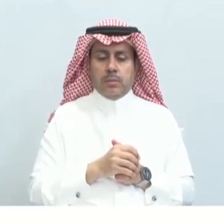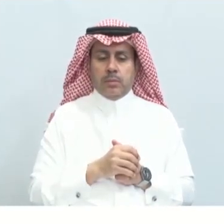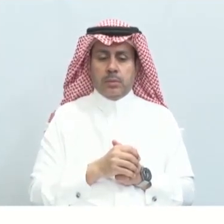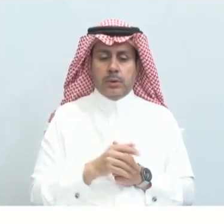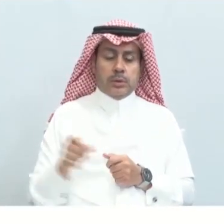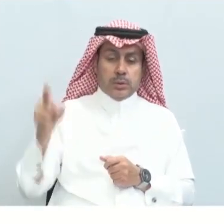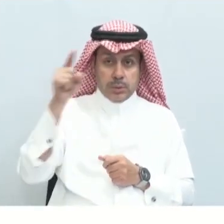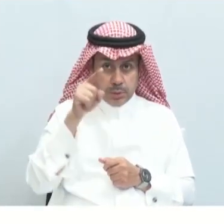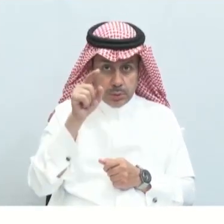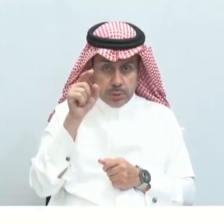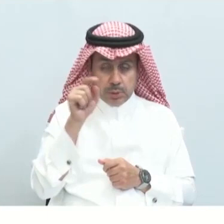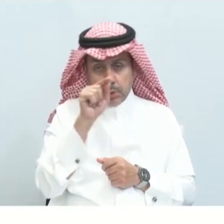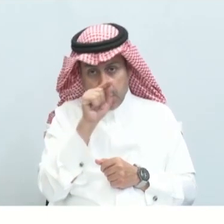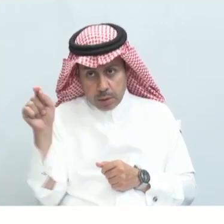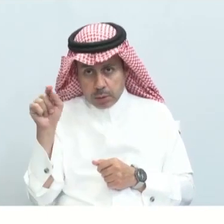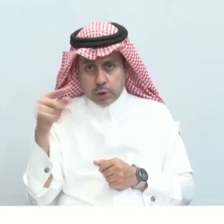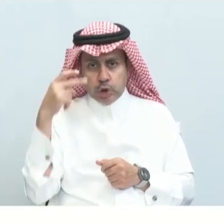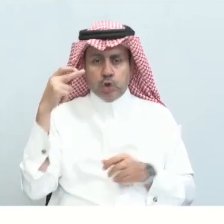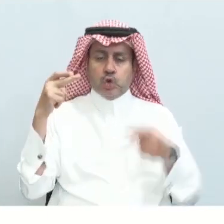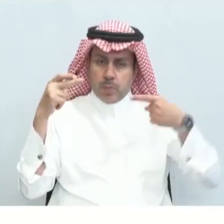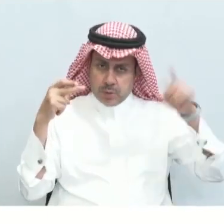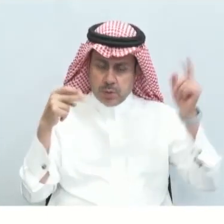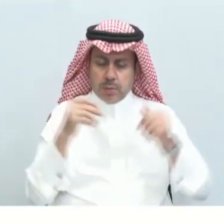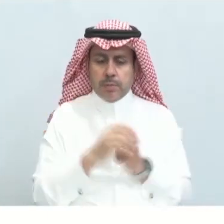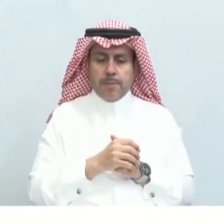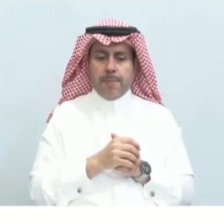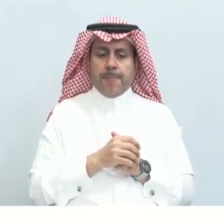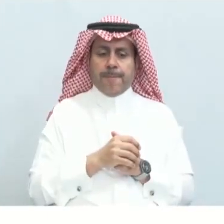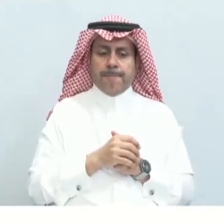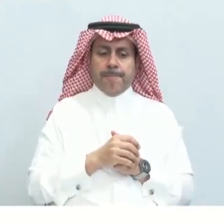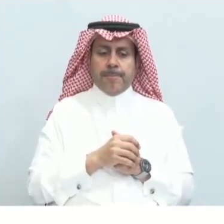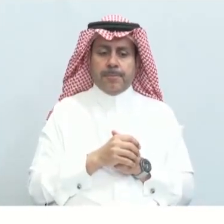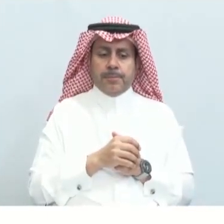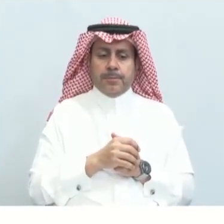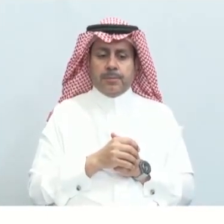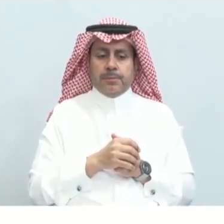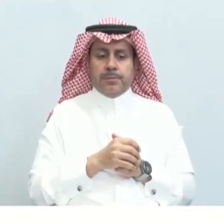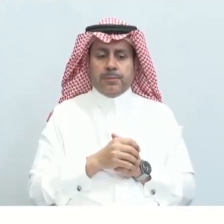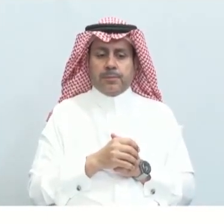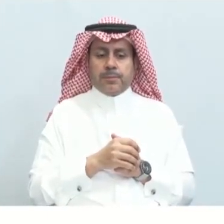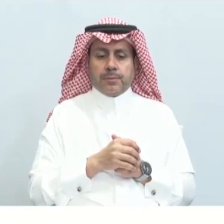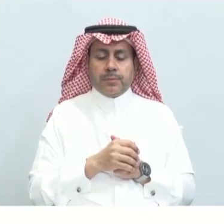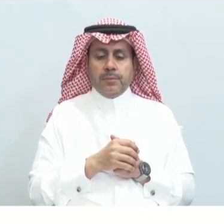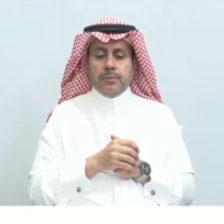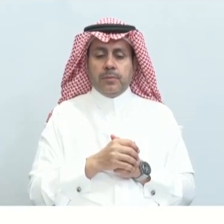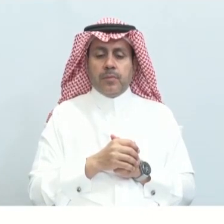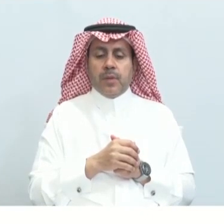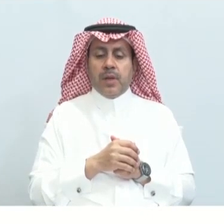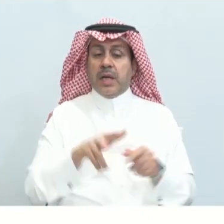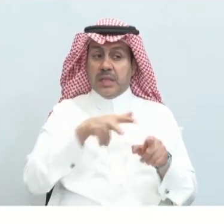اضع خطا تحت التصرف المناسب من بين الخيارات في كل مما ياتي